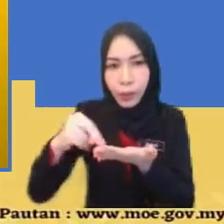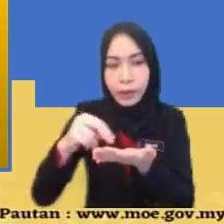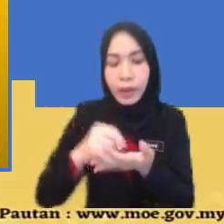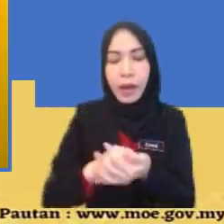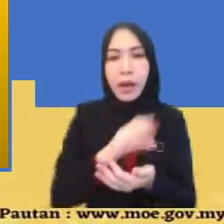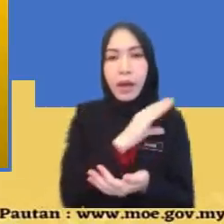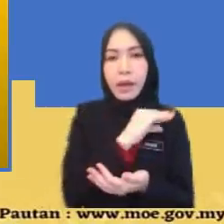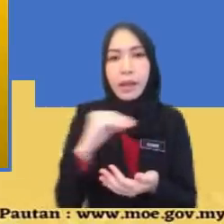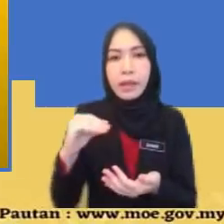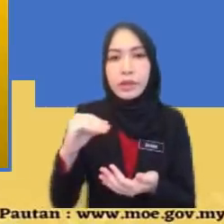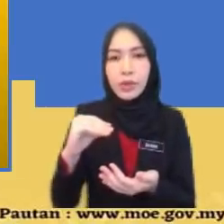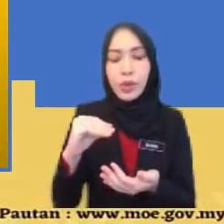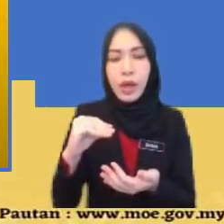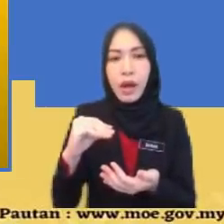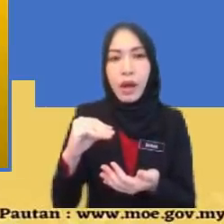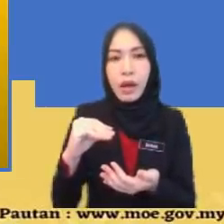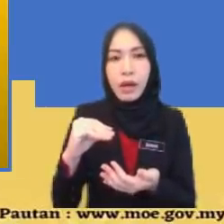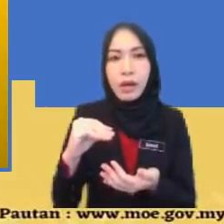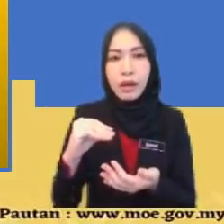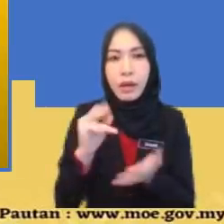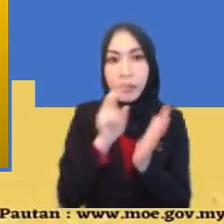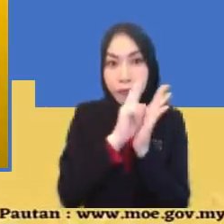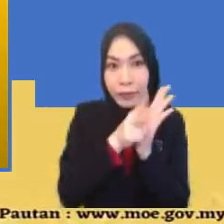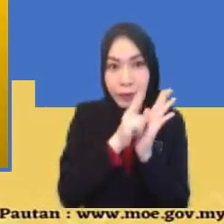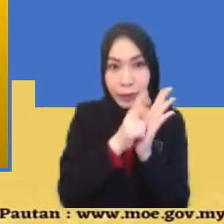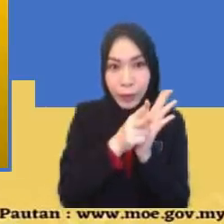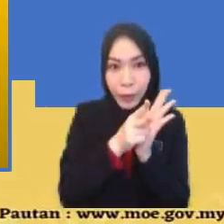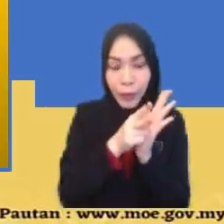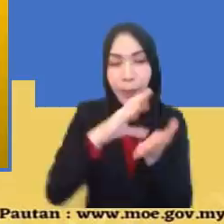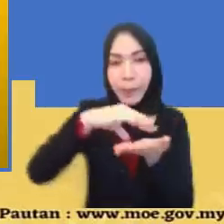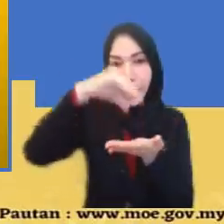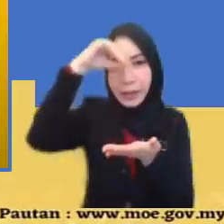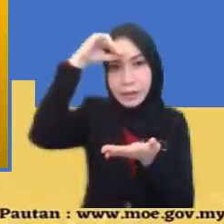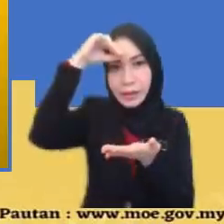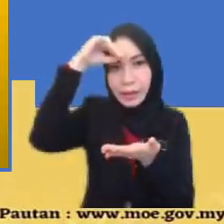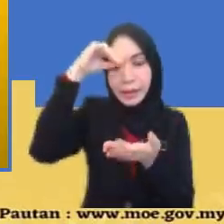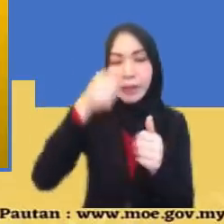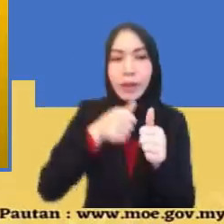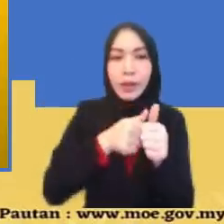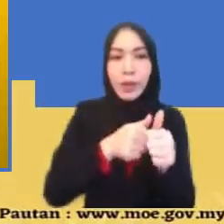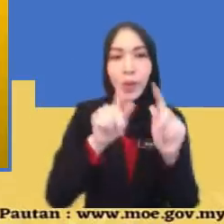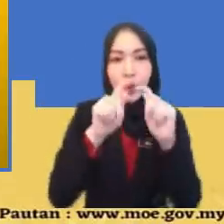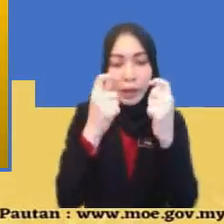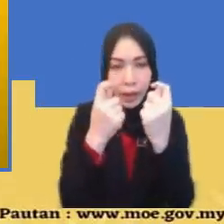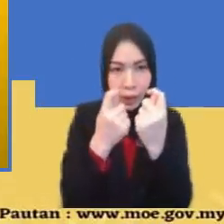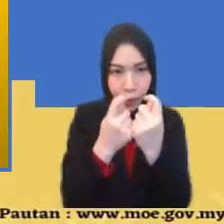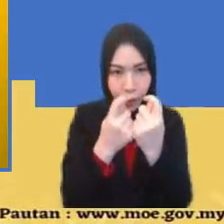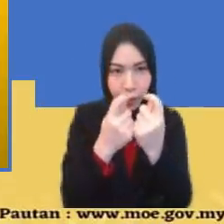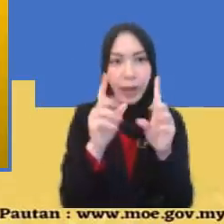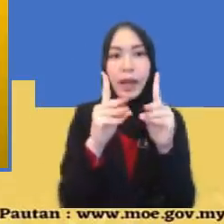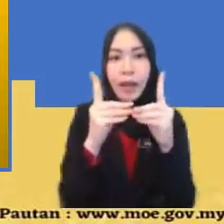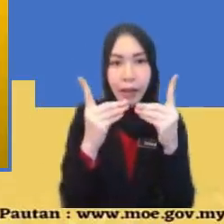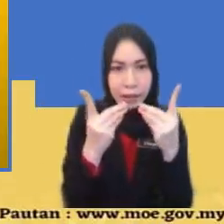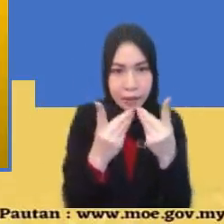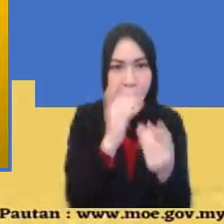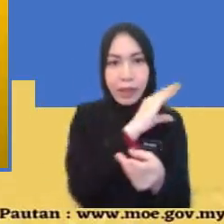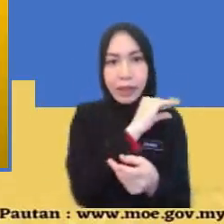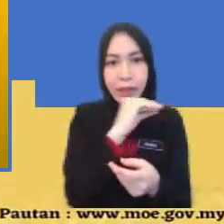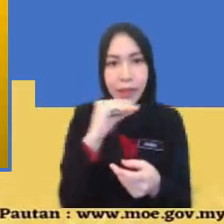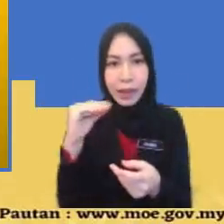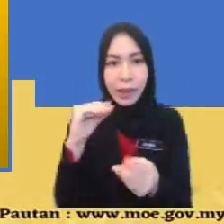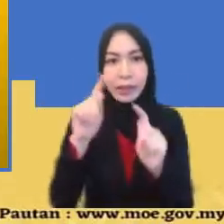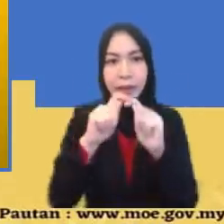guru dan video Niko tahun tingkatan dan mata pelajaran bagi sekolah rendah dan sekolah menengah